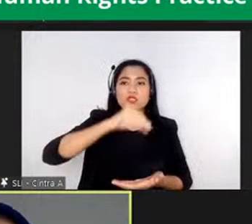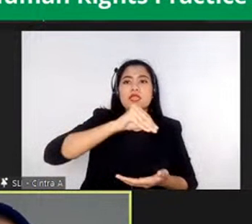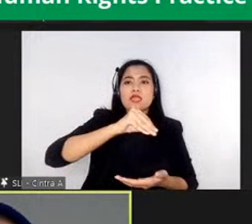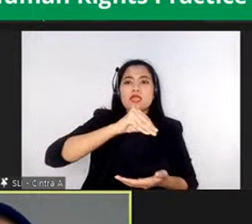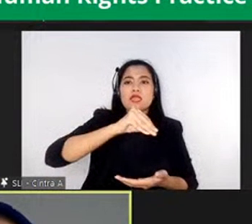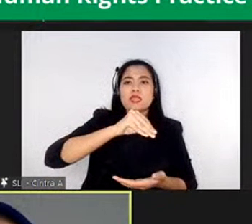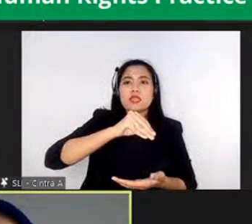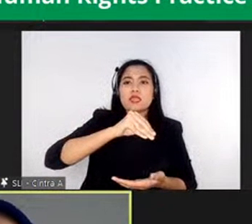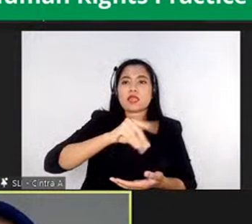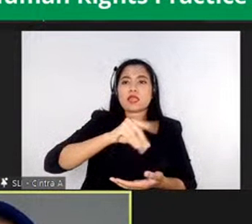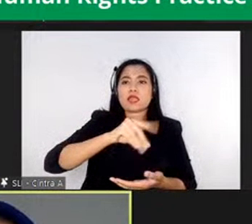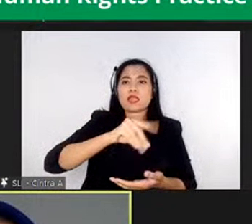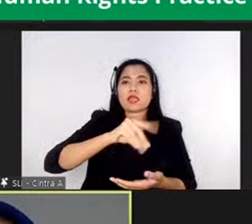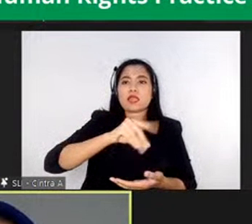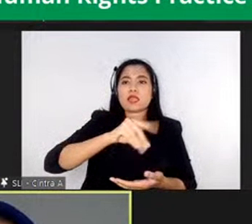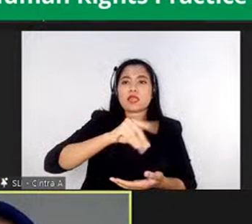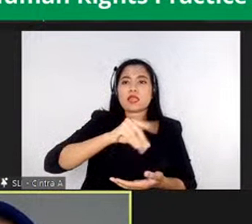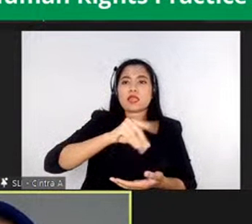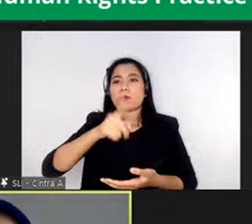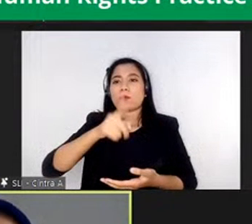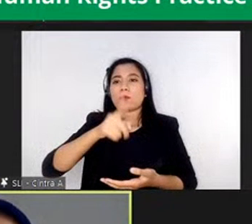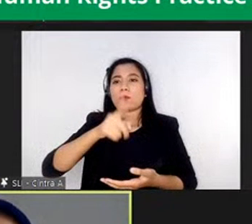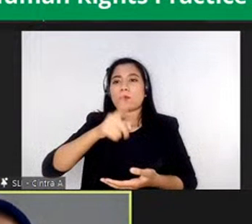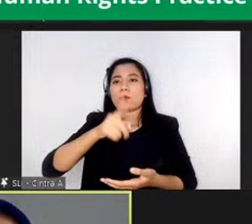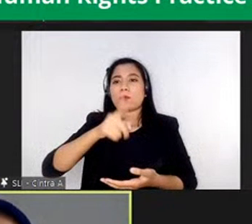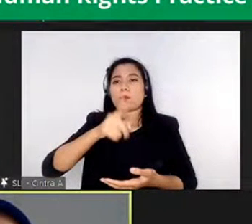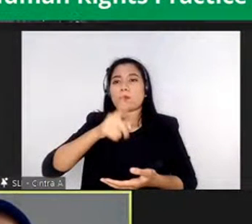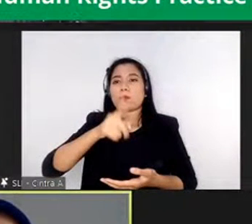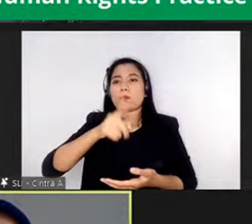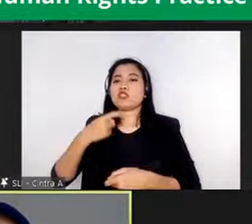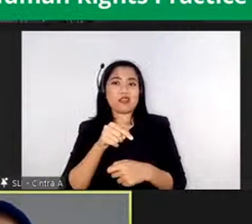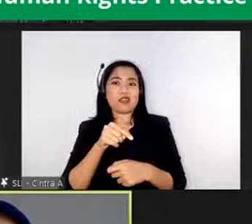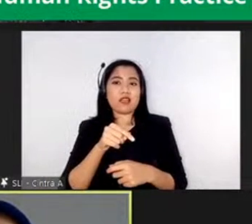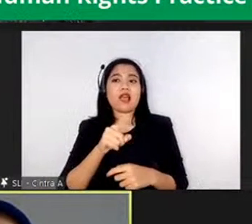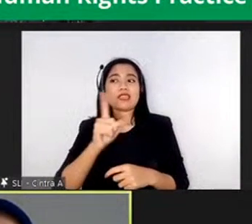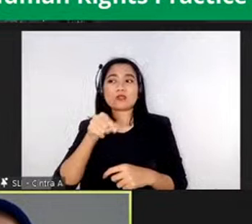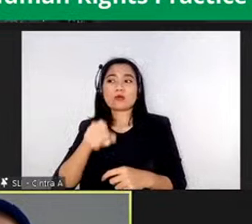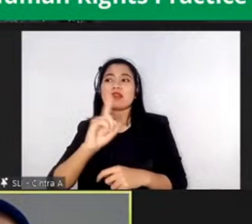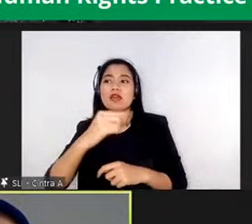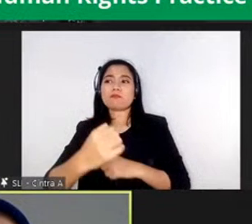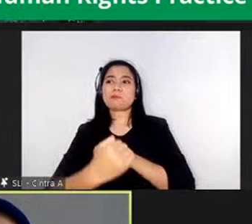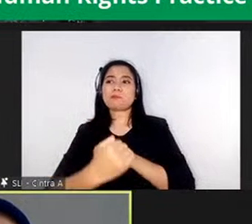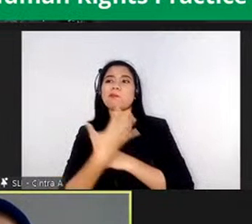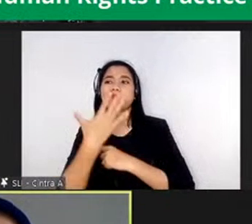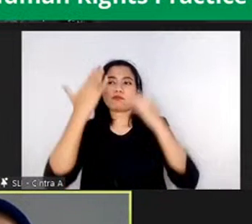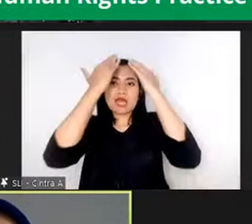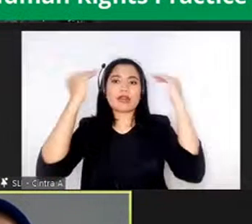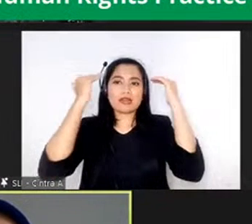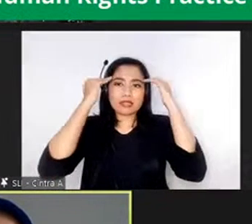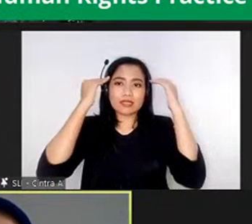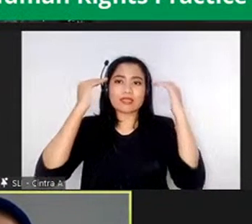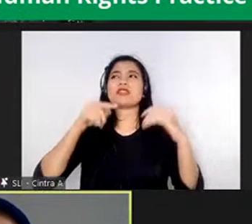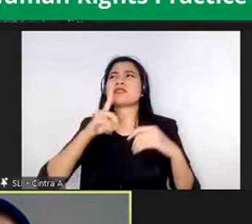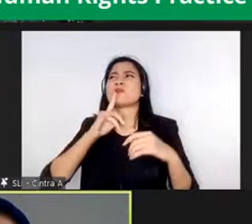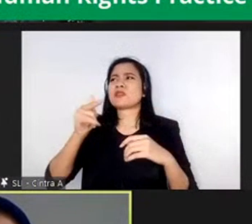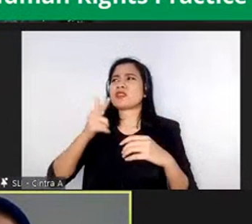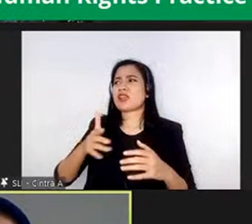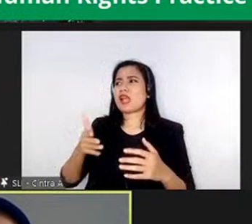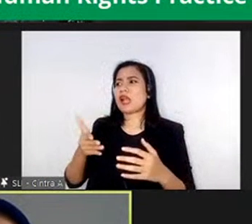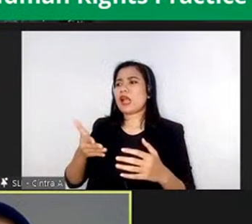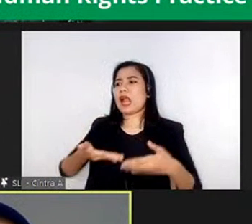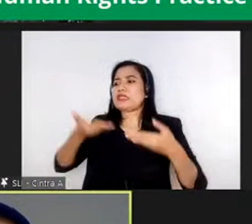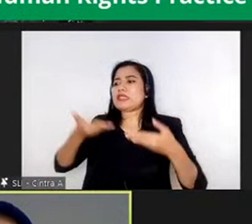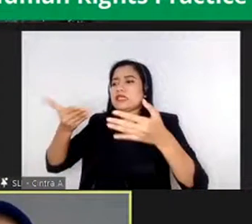terkait food Estate Eh ini punya ancaman tersendiri bagi peran petani ternyata eh seolah memberi karpet merah bagi korporasi belum lagi dampaknya pada